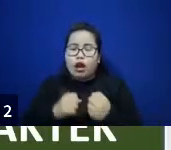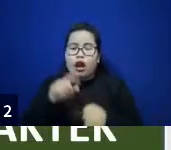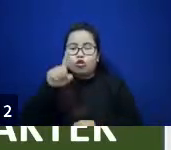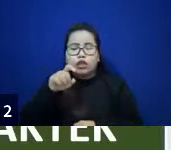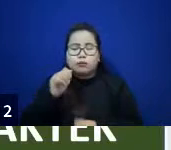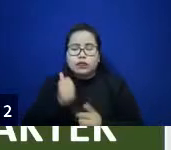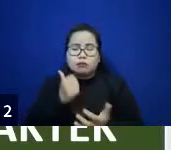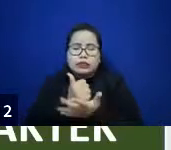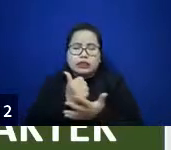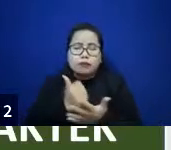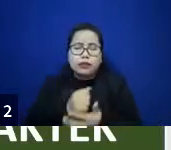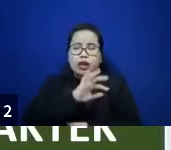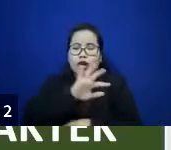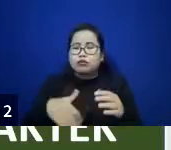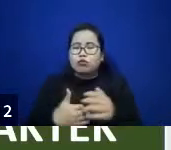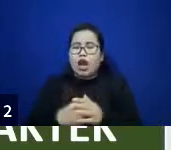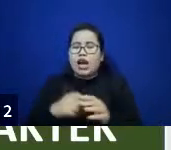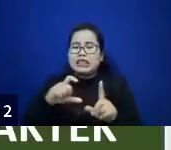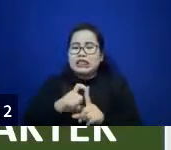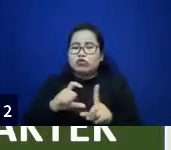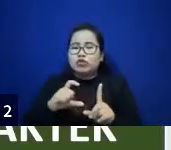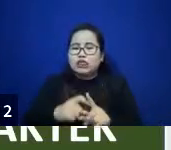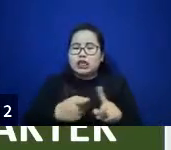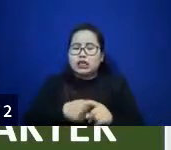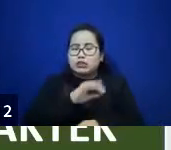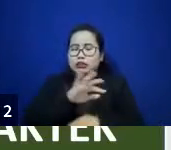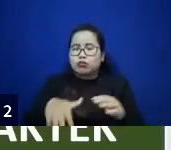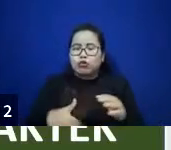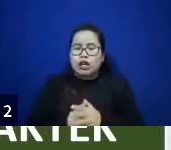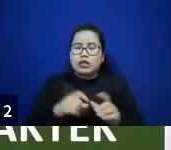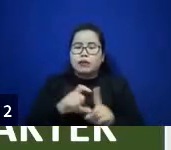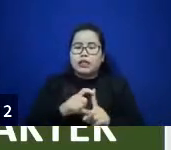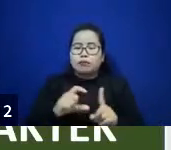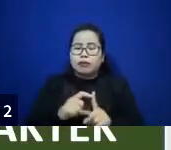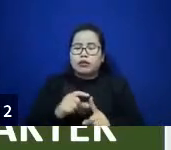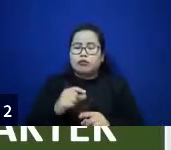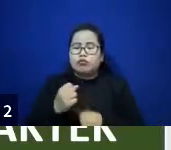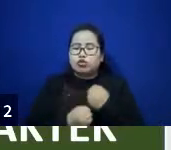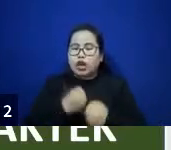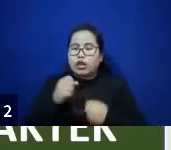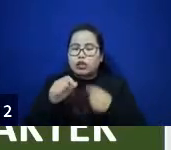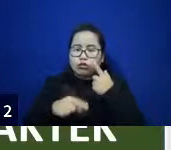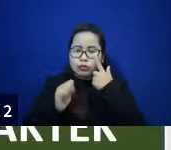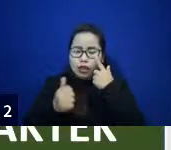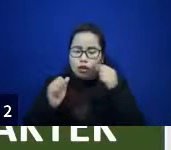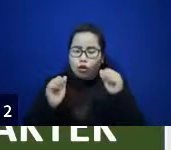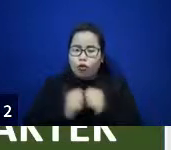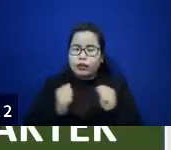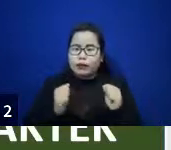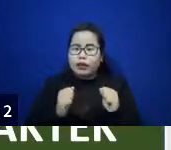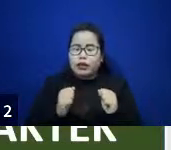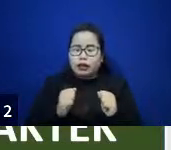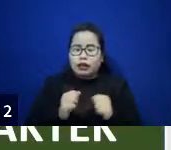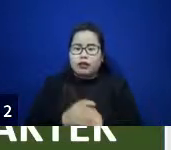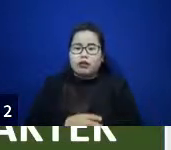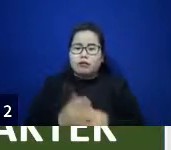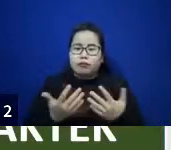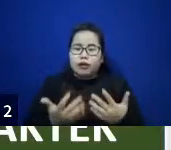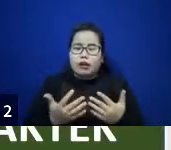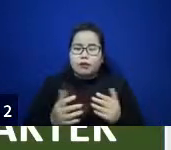seluruh lebih vc seluruh Departemen letusan itu komik gitu ya untuk eh